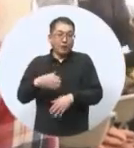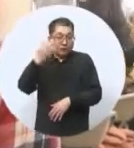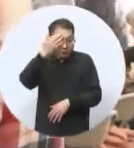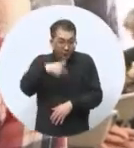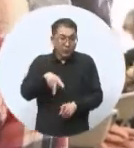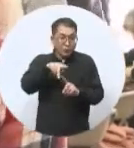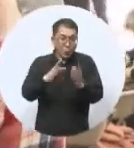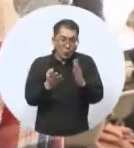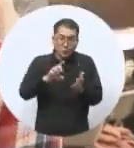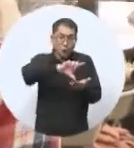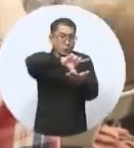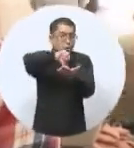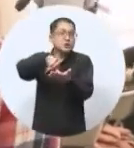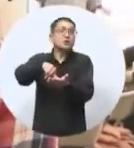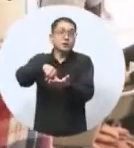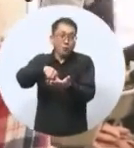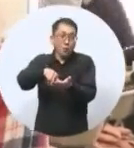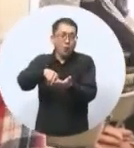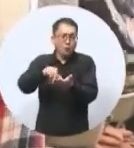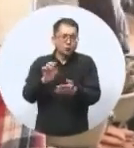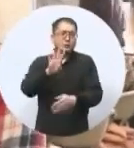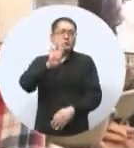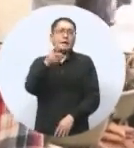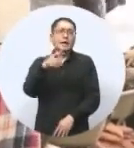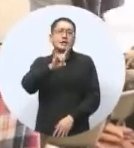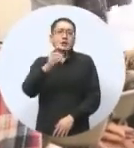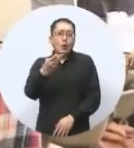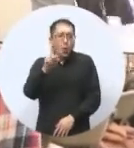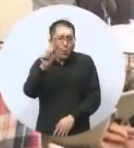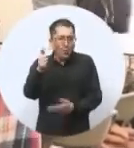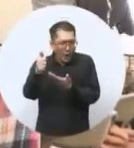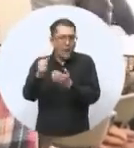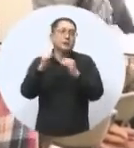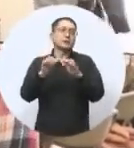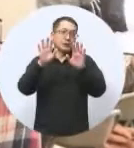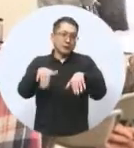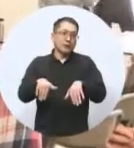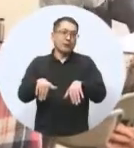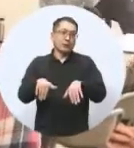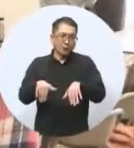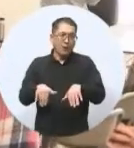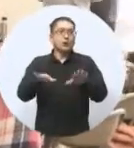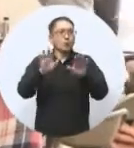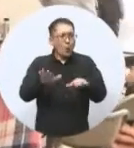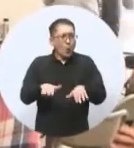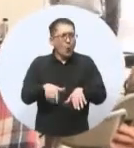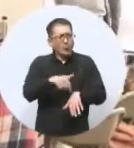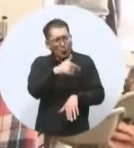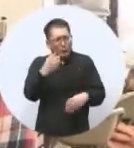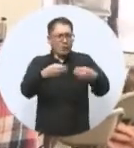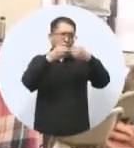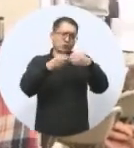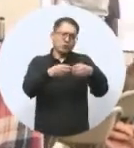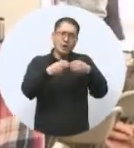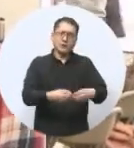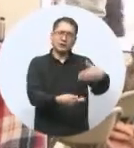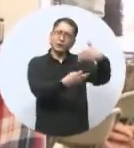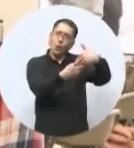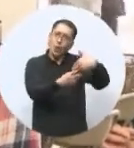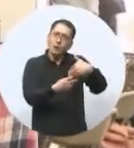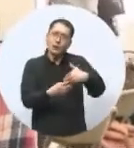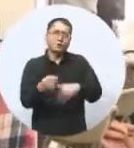松林のこの地域にもそういう県業さんがいらっしゃったんだってことで、 もう今日はとっても詳しいお話